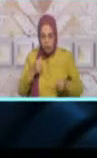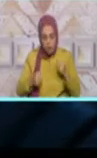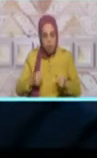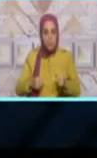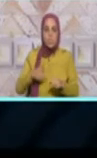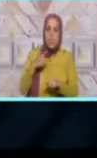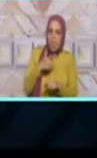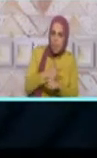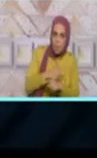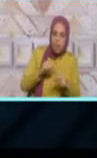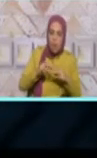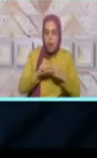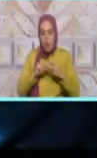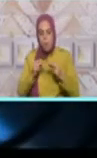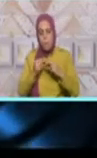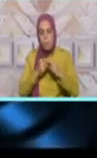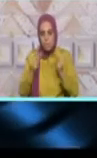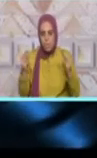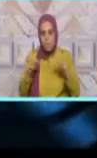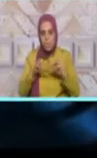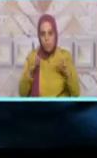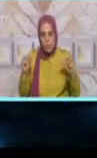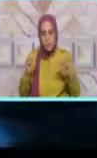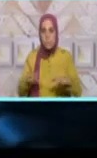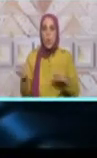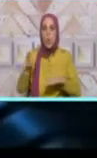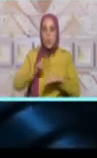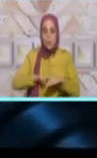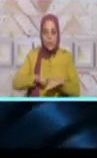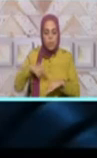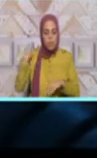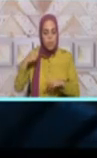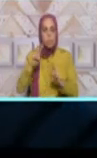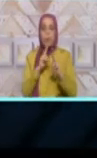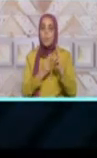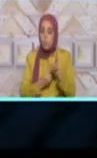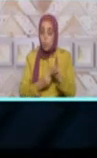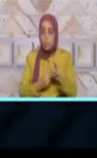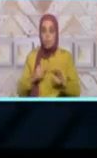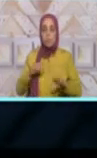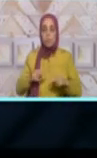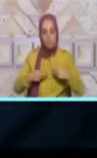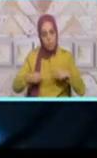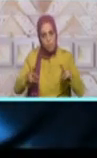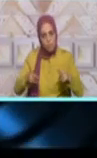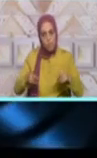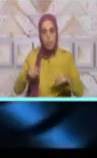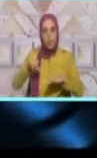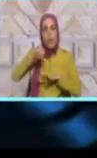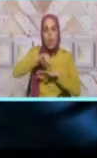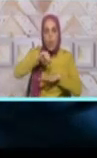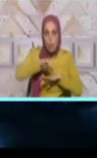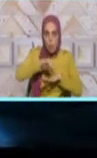البنزين والسولر او خلافه. وبالتالي رئيس مجلس الوزراء يمكن افتتح هذا المركز او